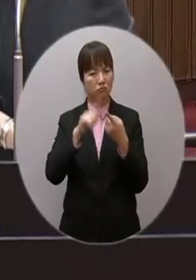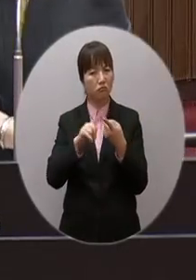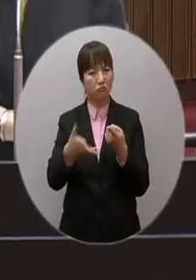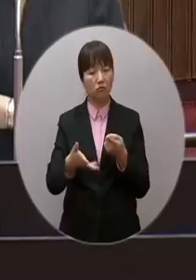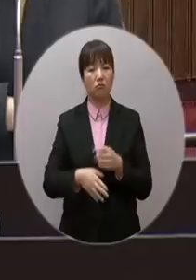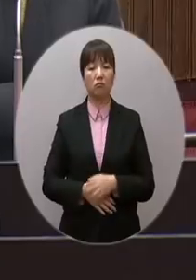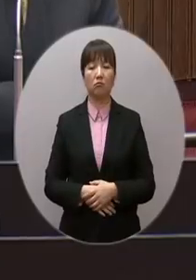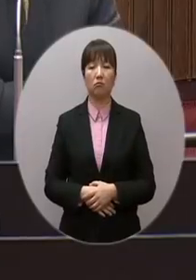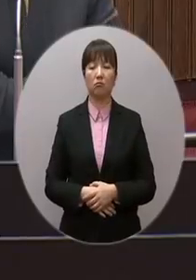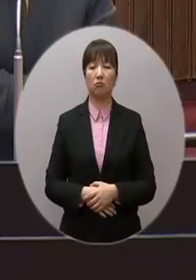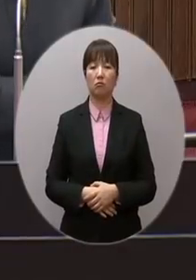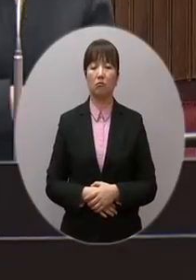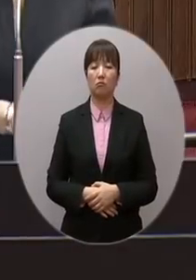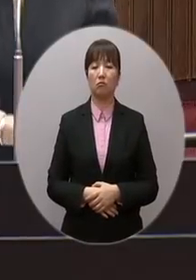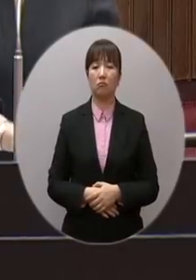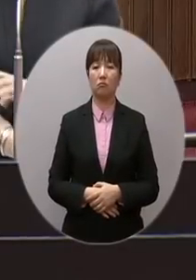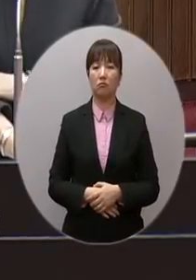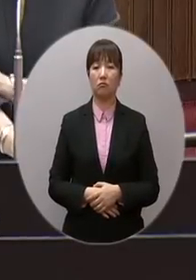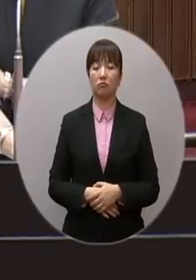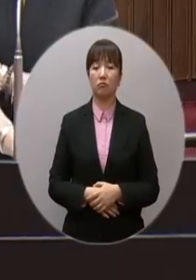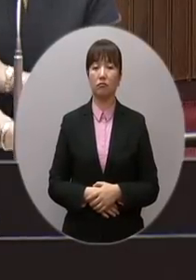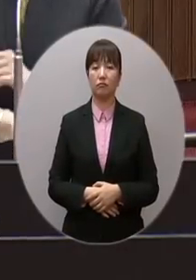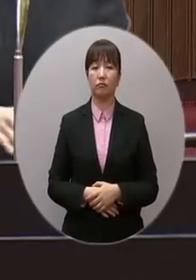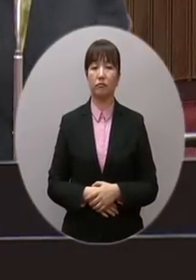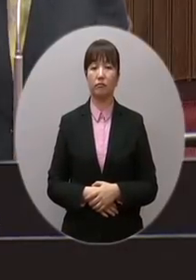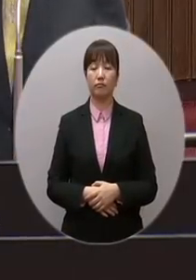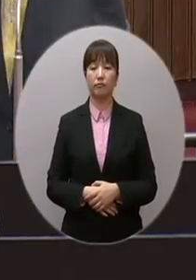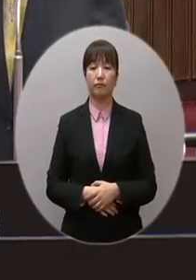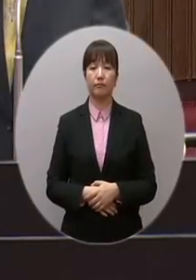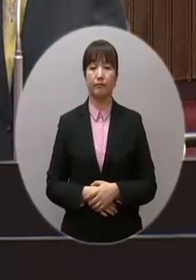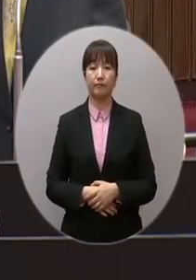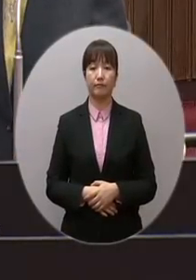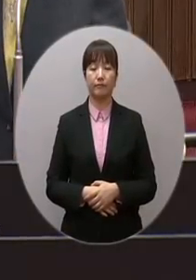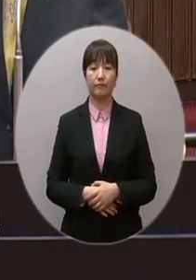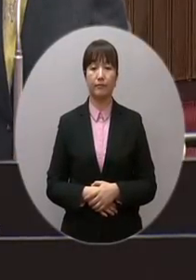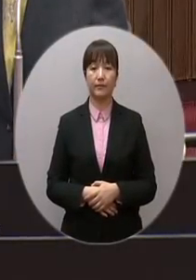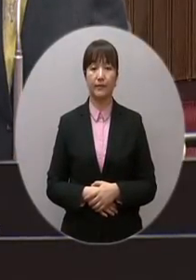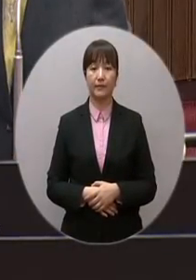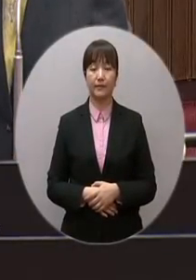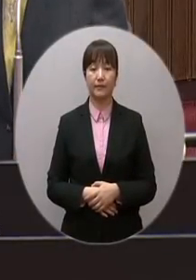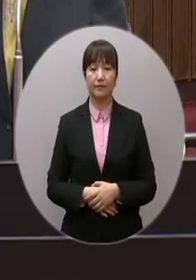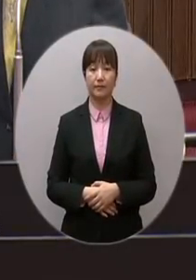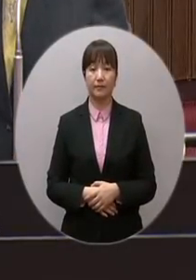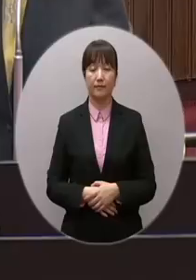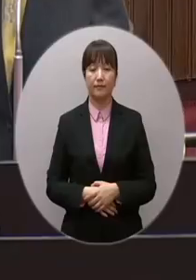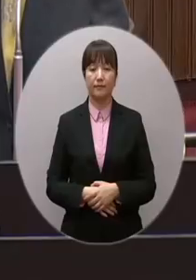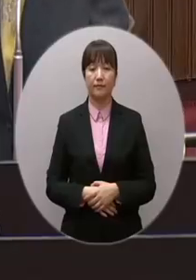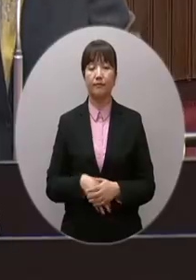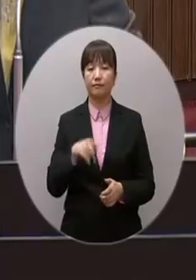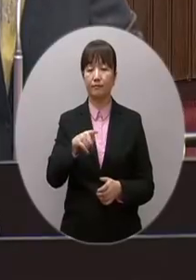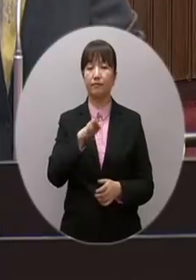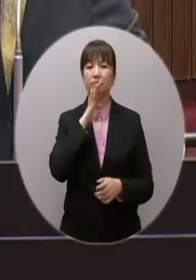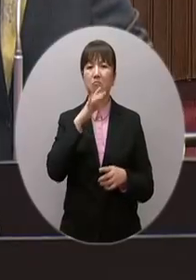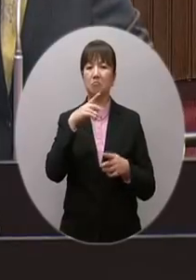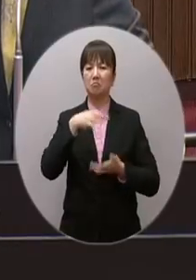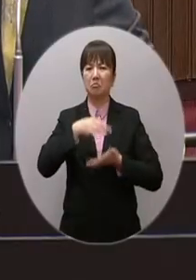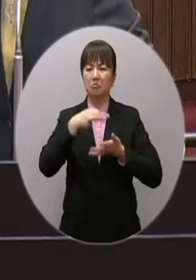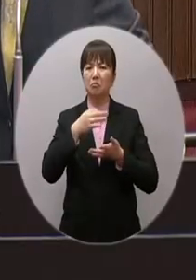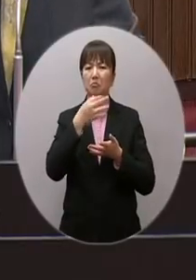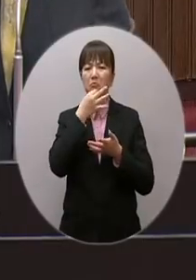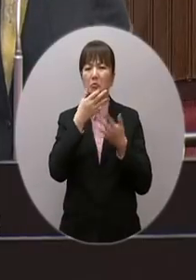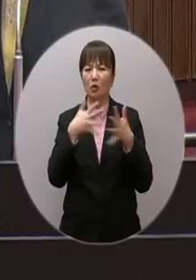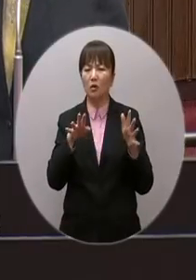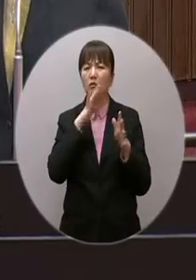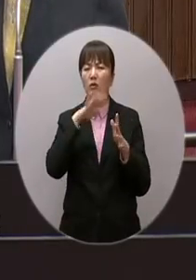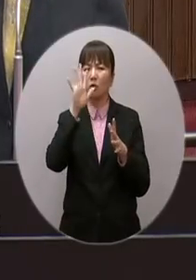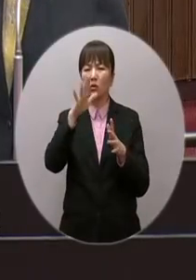同？ 对，这恐怕在资讯的正确度上面，应该值得讨论。 这是我们一直很担心的，就